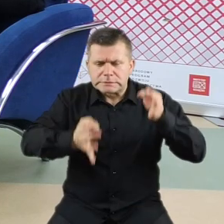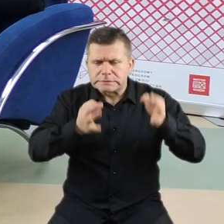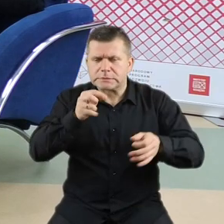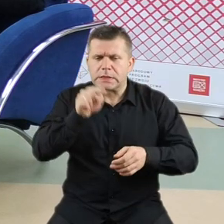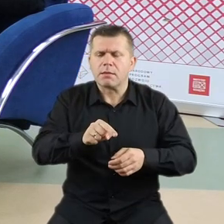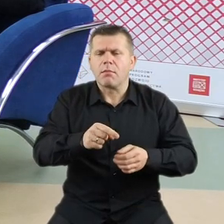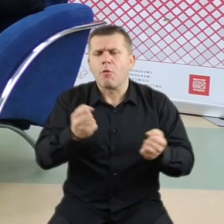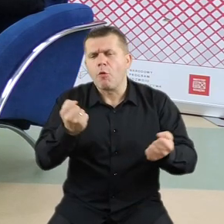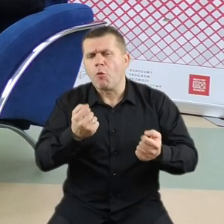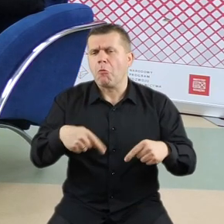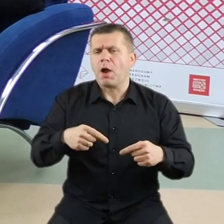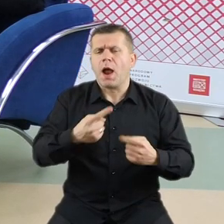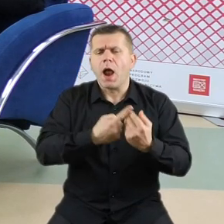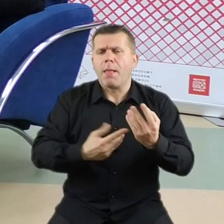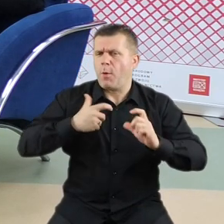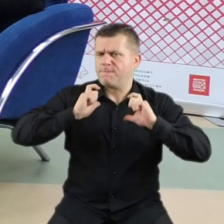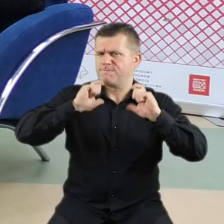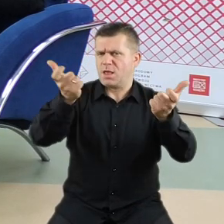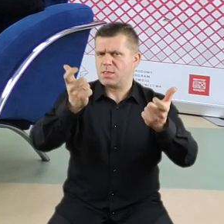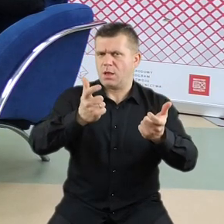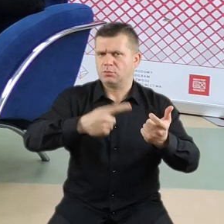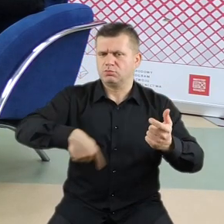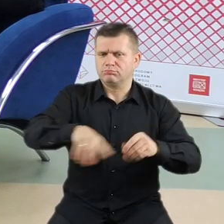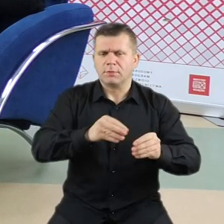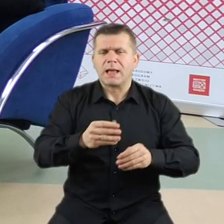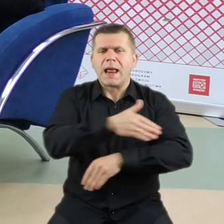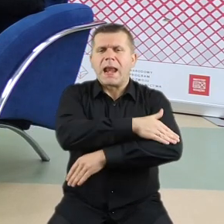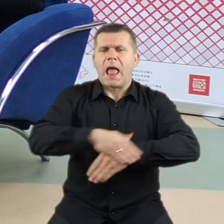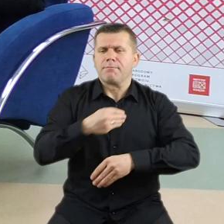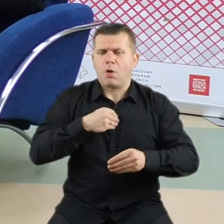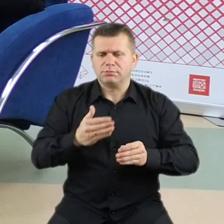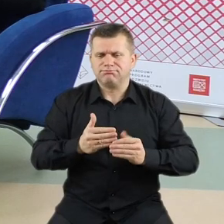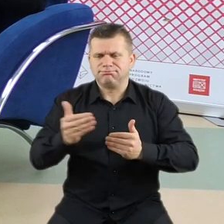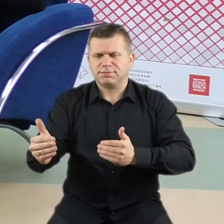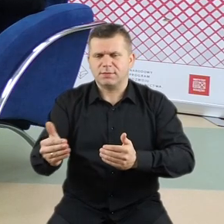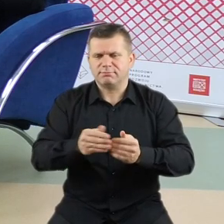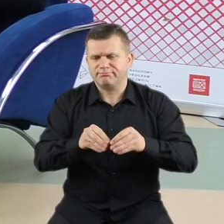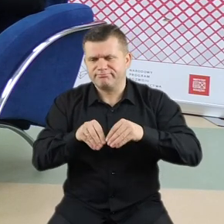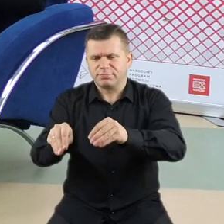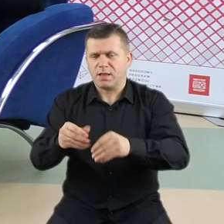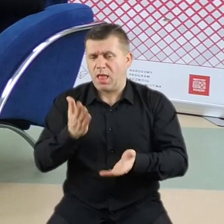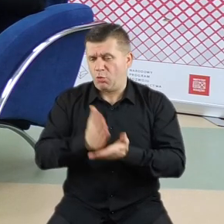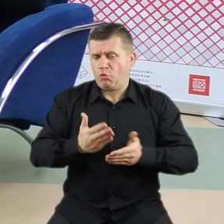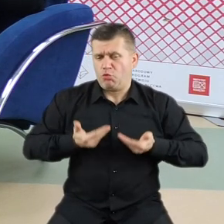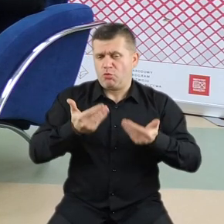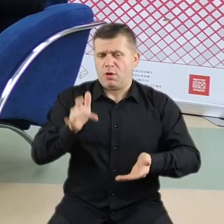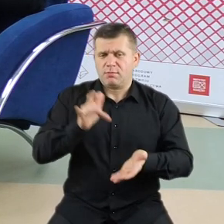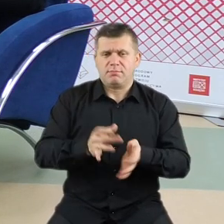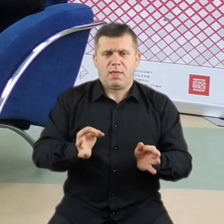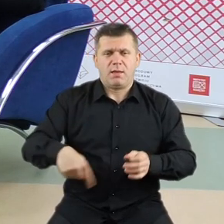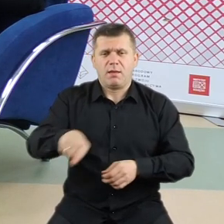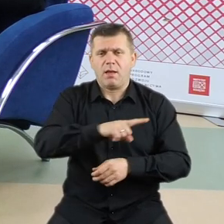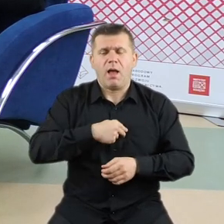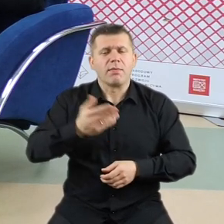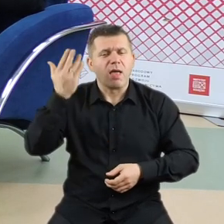tym, ile się wydarzyło w związku z przesunięciem naszych granic. Urodziłam się już w takim kraju, na